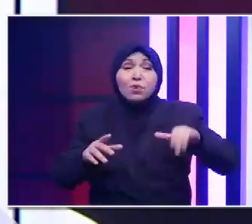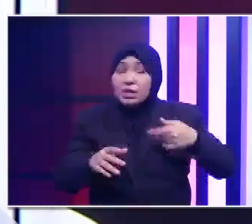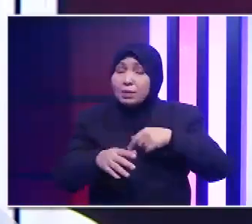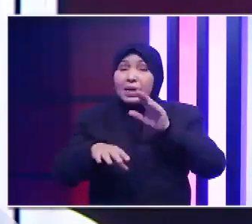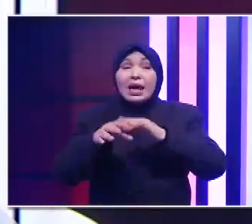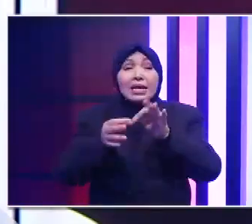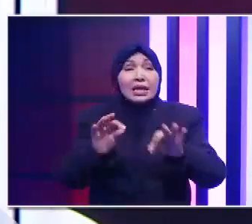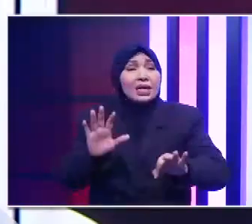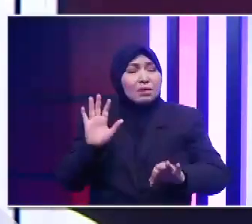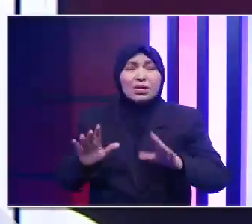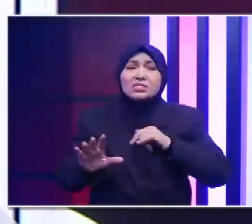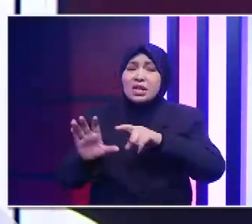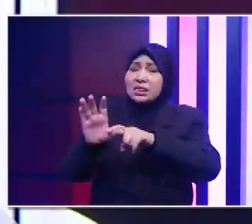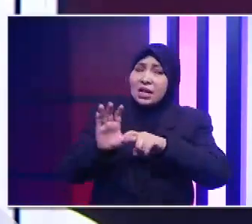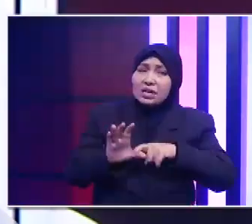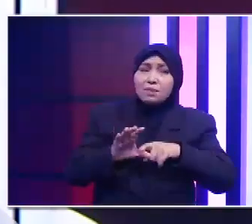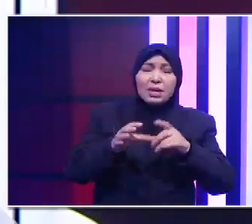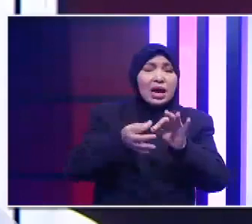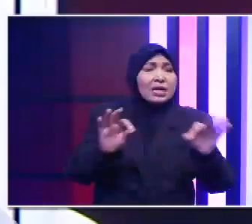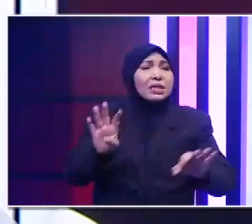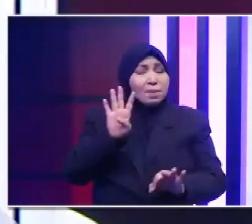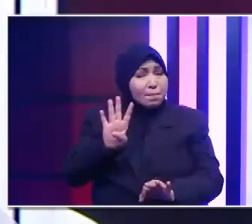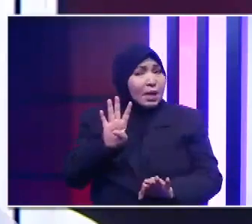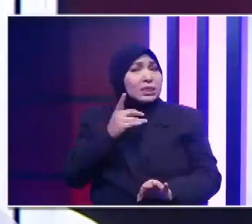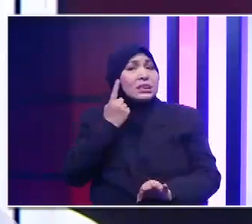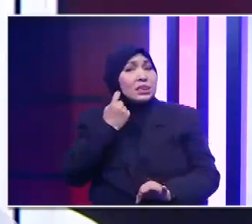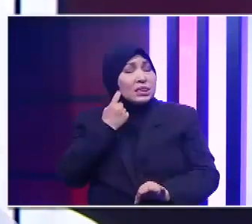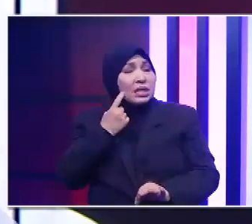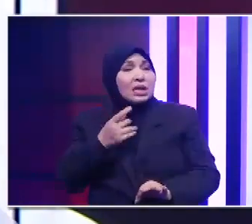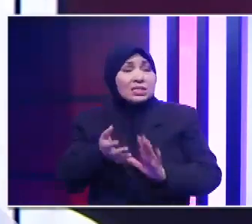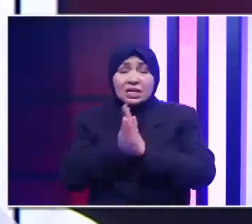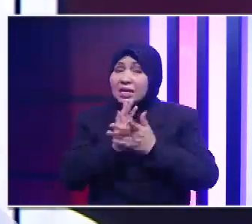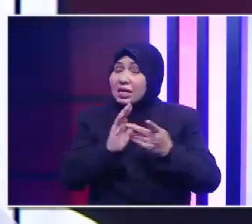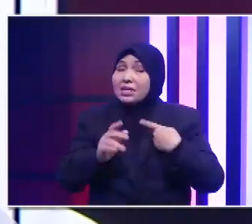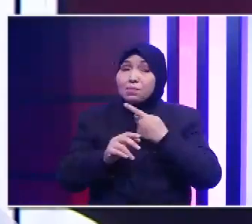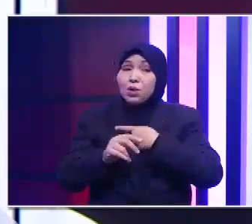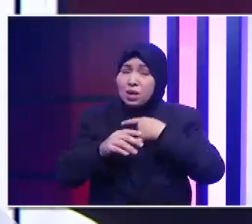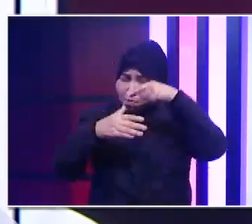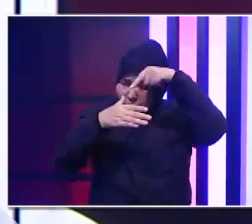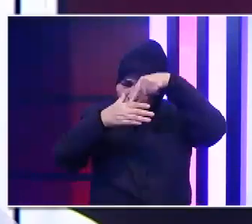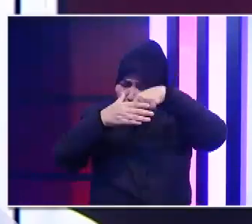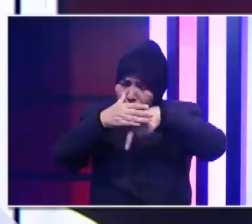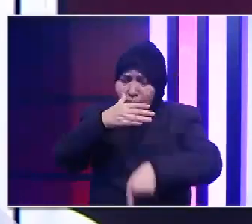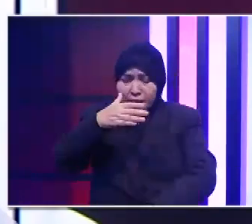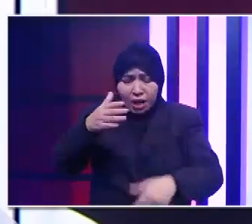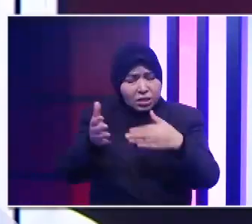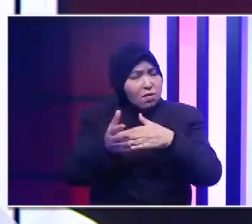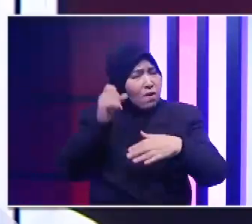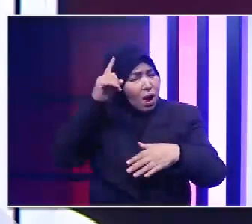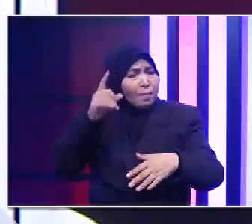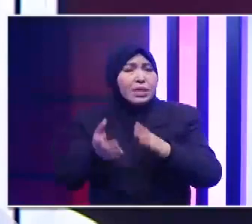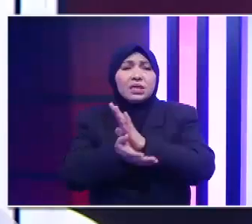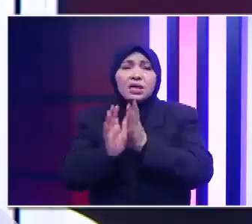pada ayat ke-5 saya enak tarik penonton kayak yang keempat tadi supaya kita boleh mendalami dengan lebih jauh